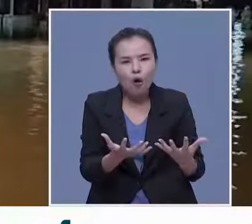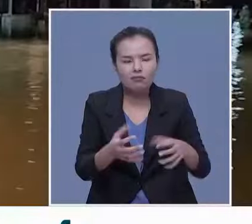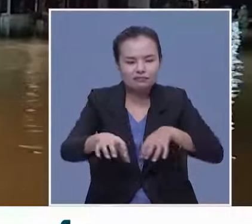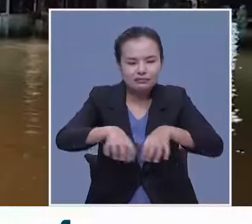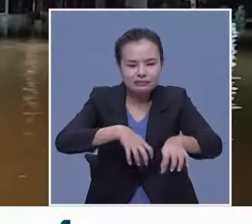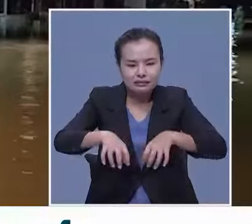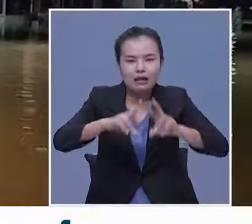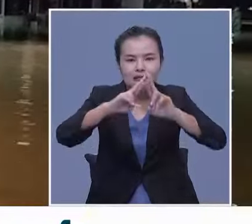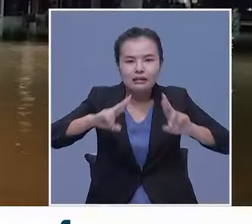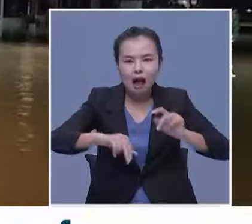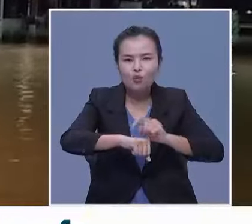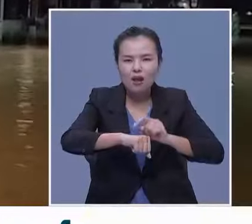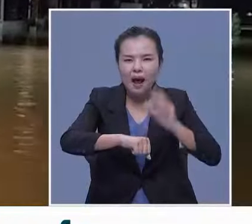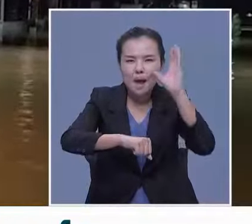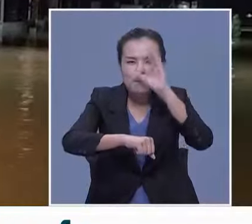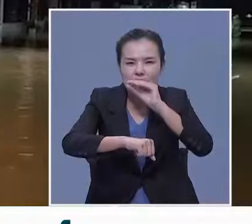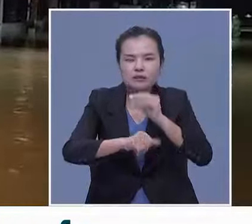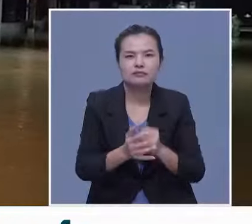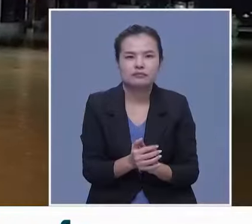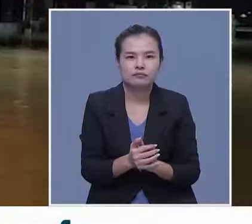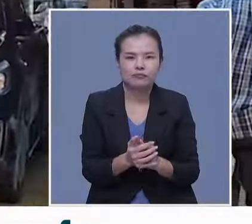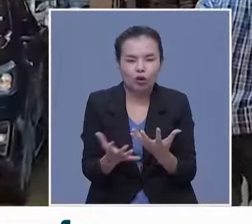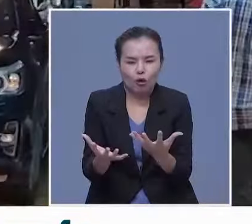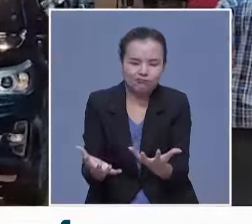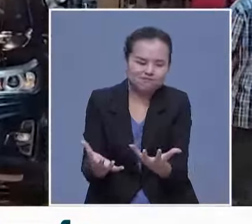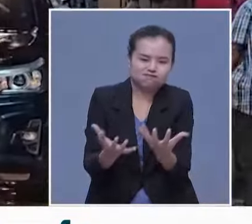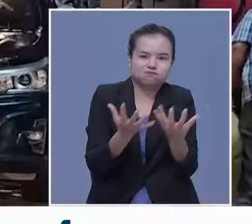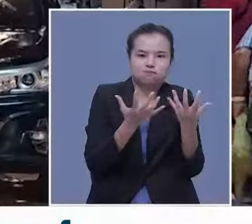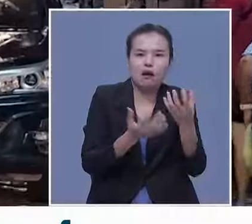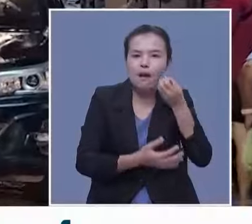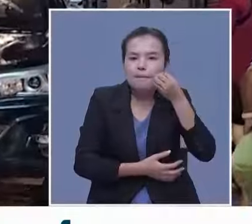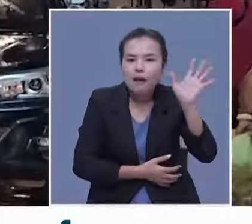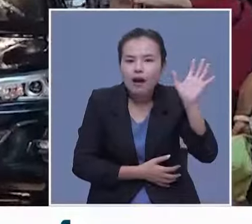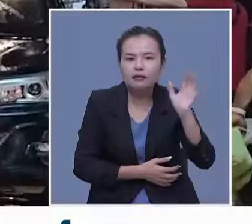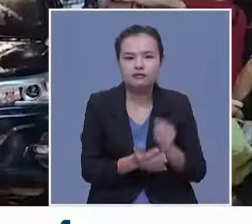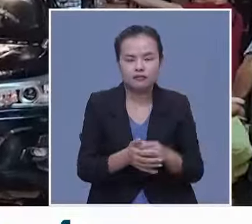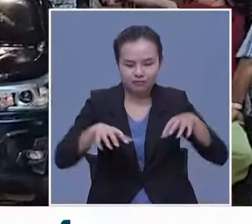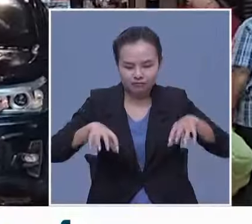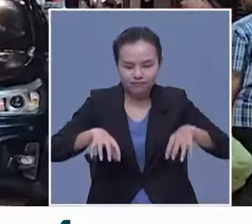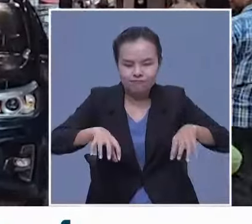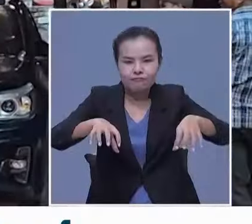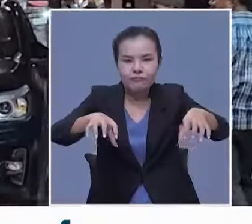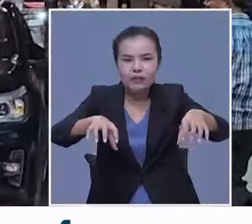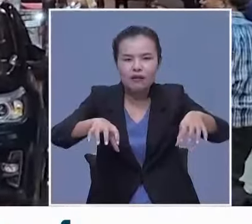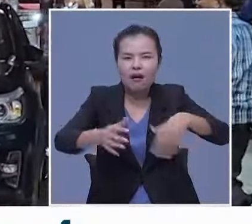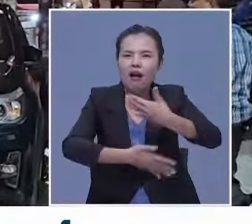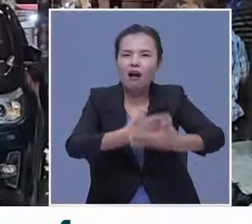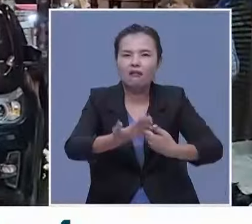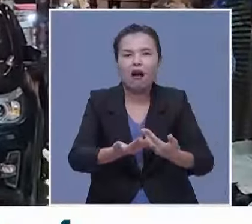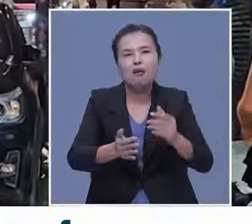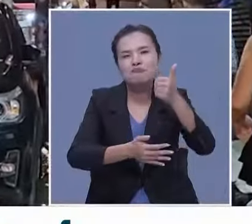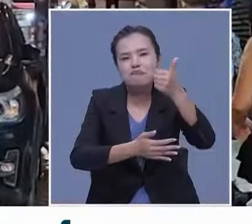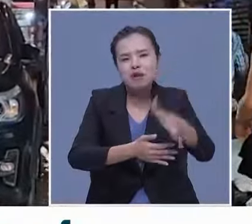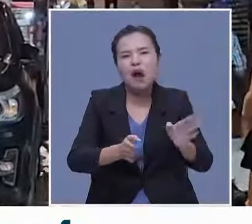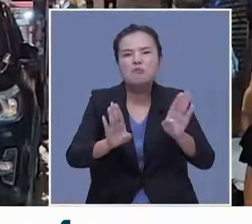ตั้งร้านในช่วงหัวค่ำต่างก็ต้องพากันเก็บสินค้ากลับบ้านร้านค้า 2ข้างทางก็เปิดขายไม่ได้ได้รับผล